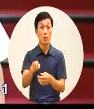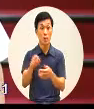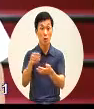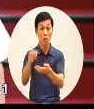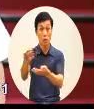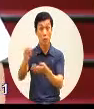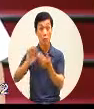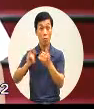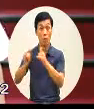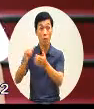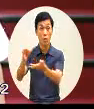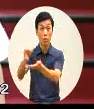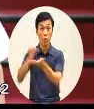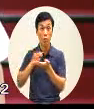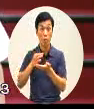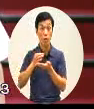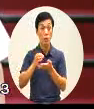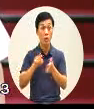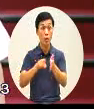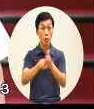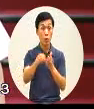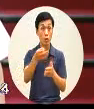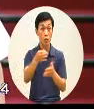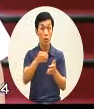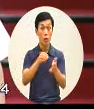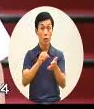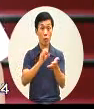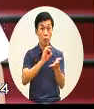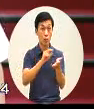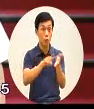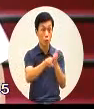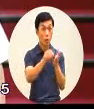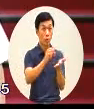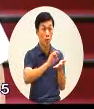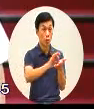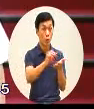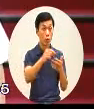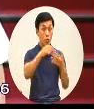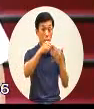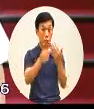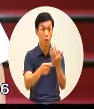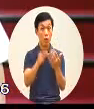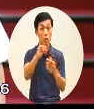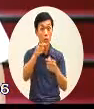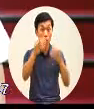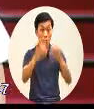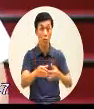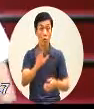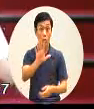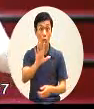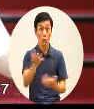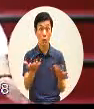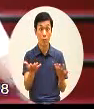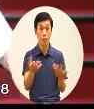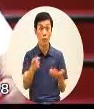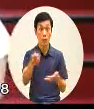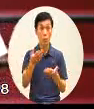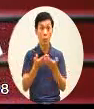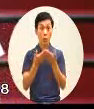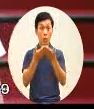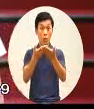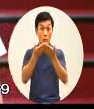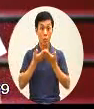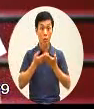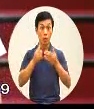钱，那么专款专用的办法，你们拟定了吗？你们有没有送到议会来